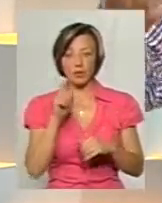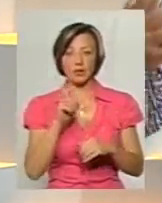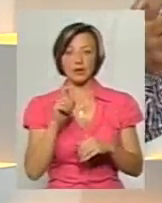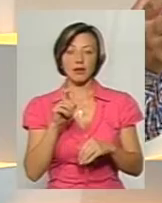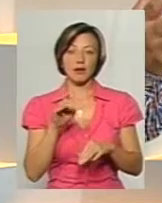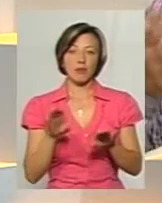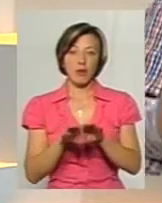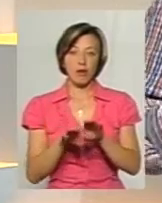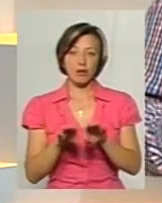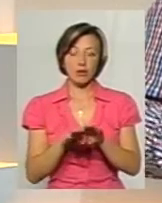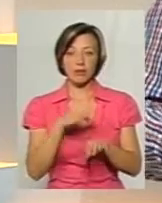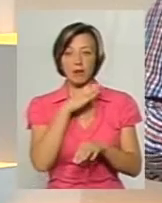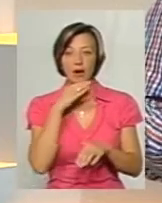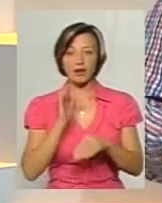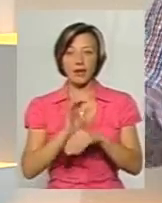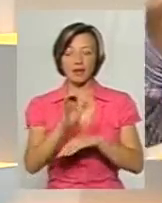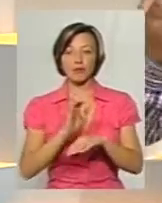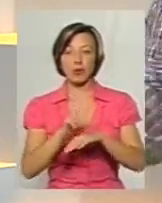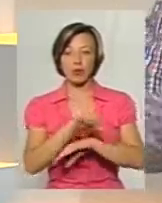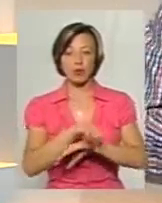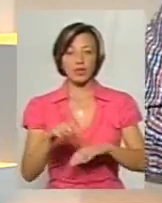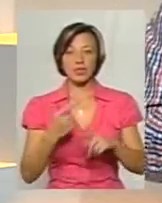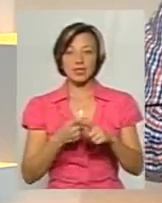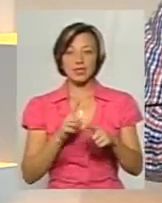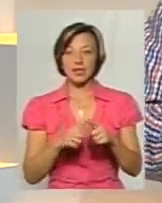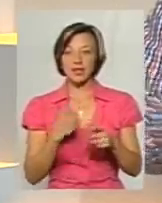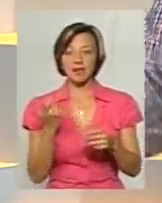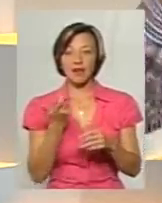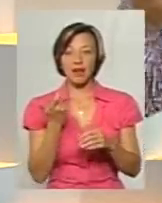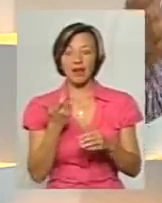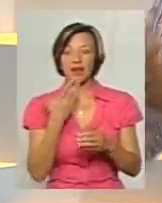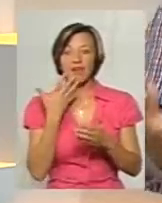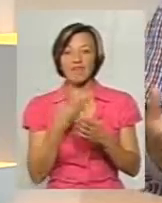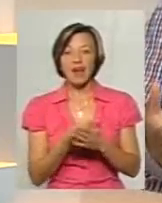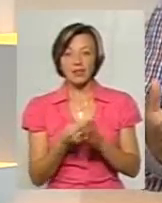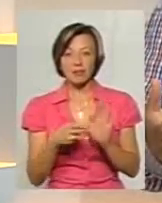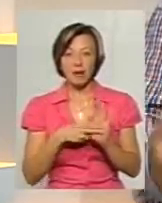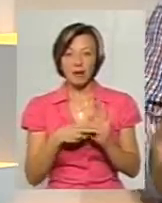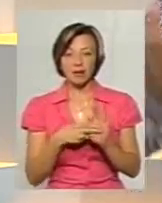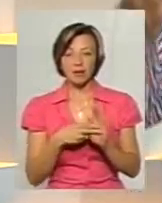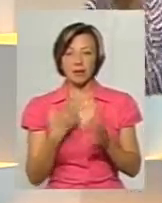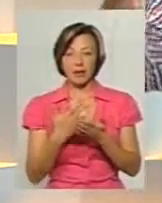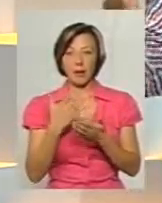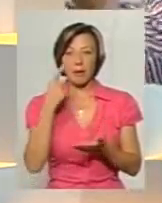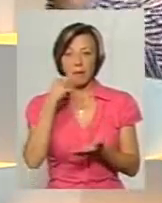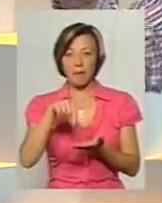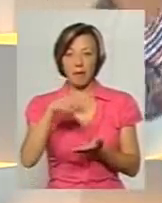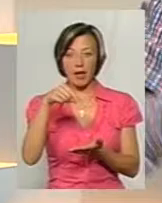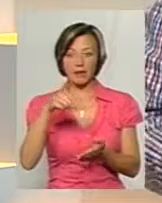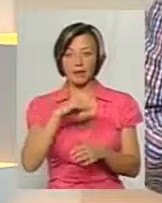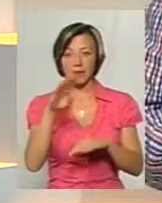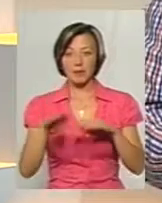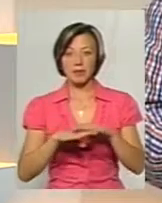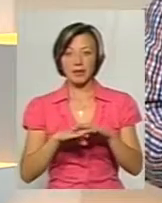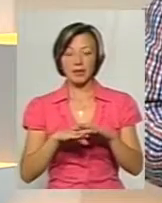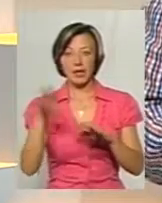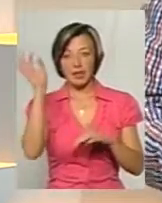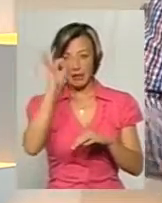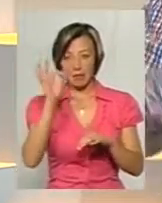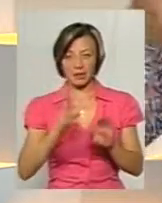нібито експортує, але експортує це не власні бренди. Ми продаємо навіть той самий мед, але під німецькими